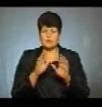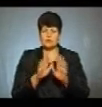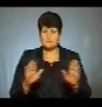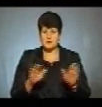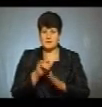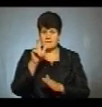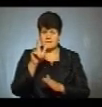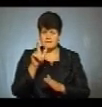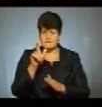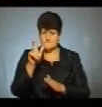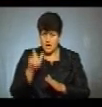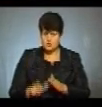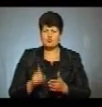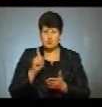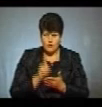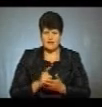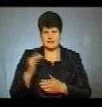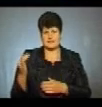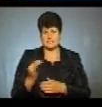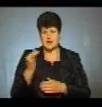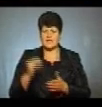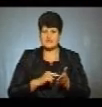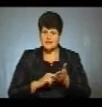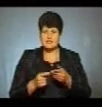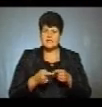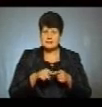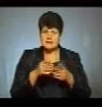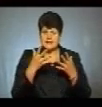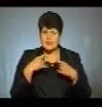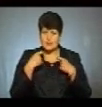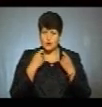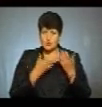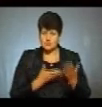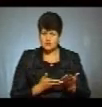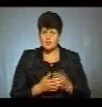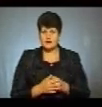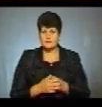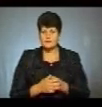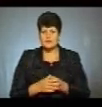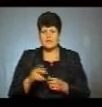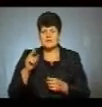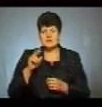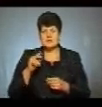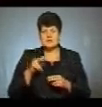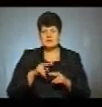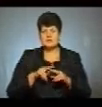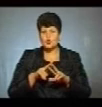повинен цікавитись і відзначати той день народження. Зірок на багато на Україні,